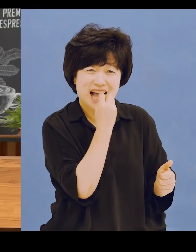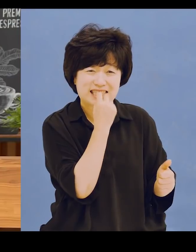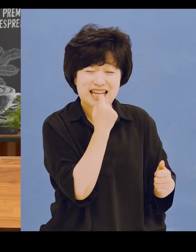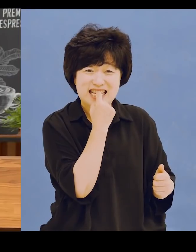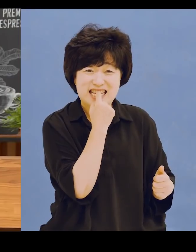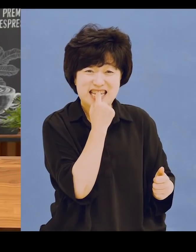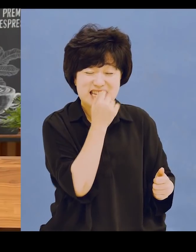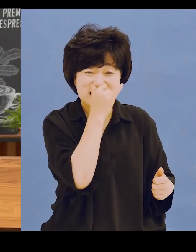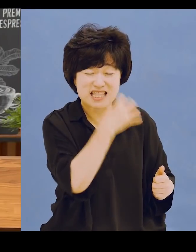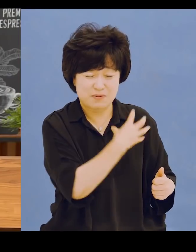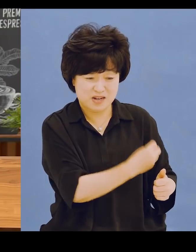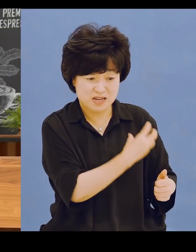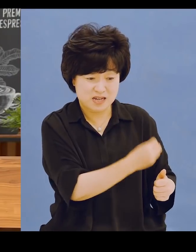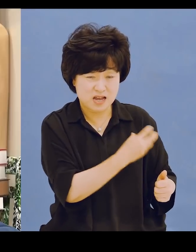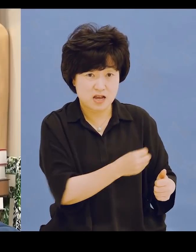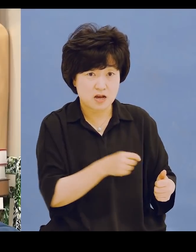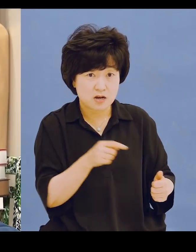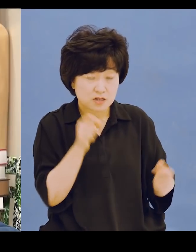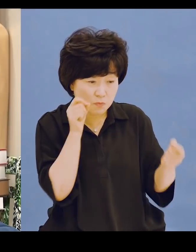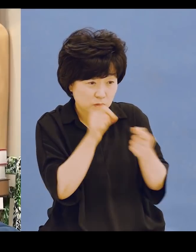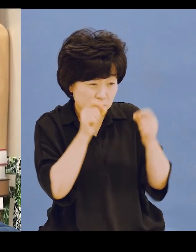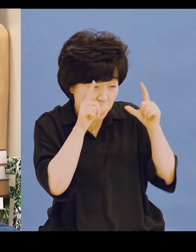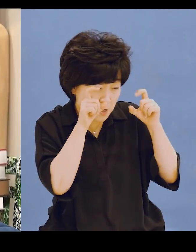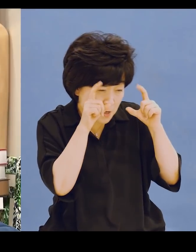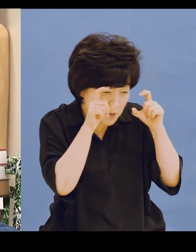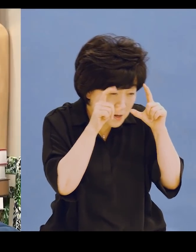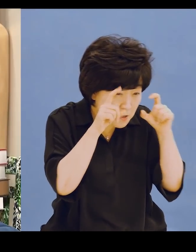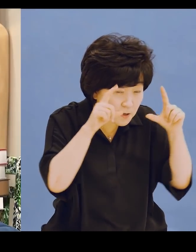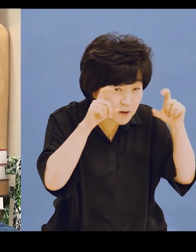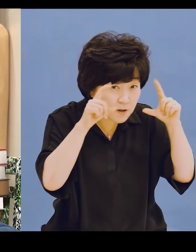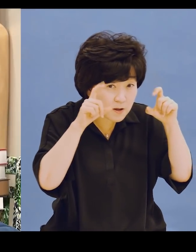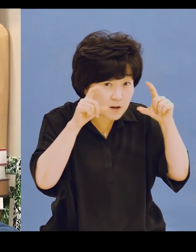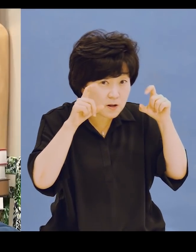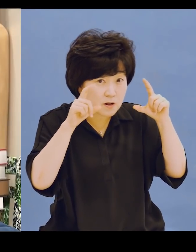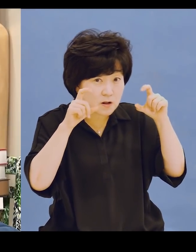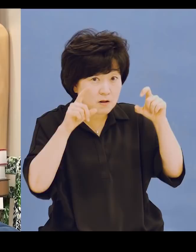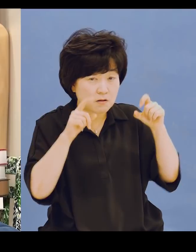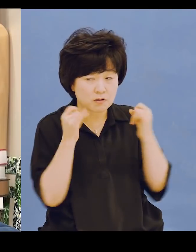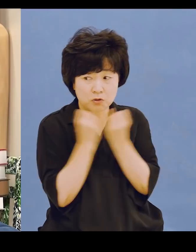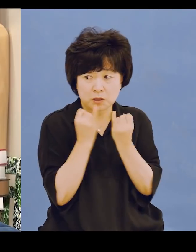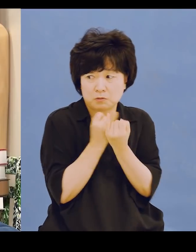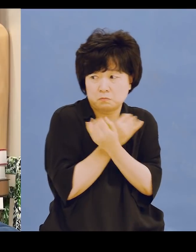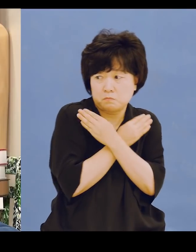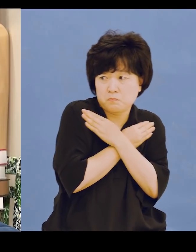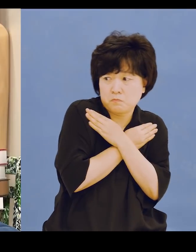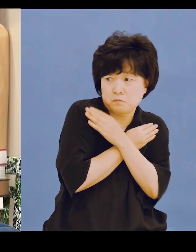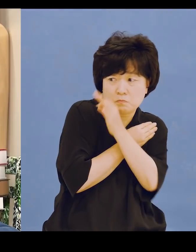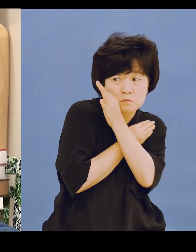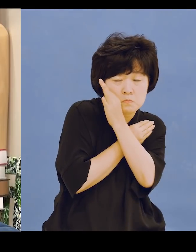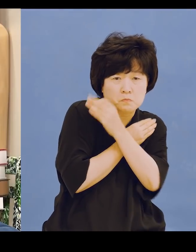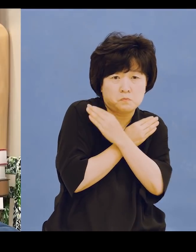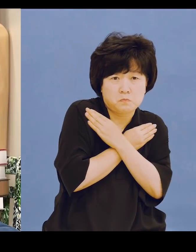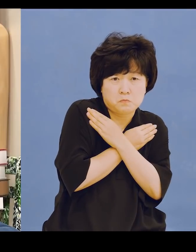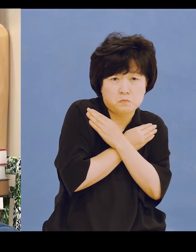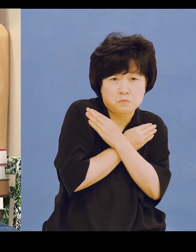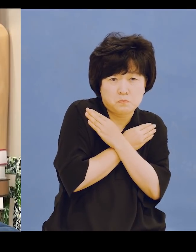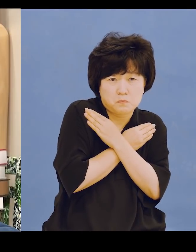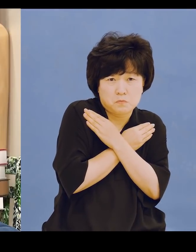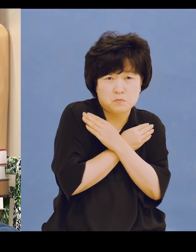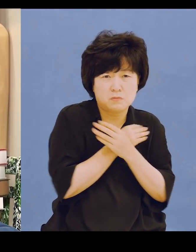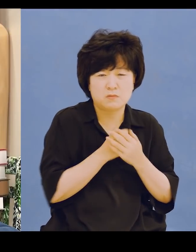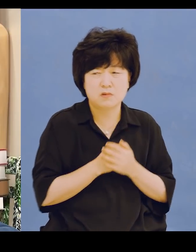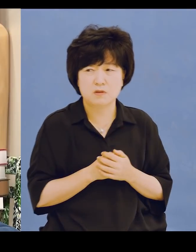돼지가. 그러니까 그 모습을 처음에는요. 가까이가 찍고 싶어서 가면 쭉 빼요. 여자들이니까 부끄러워하잖아요. 그렇죠. 그래서 내가 이런 기도 드렸어요.